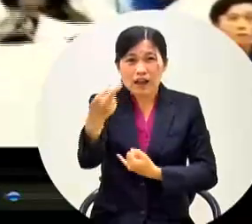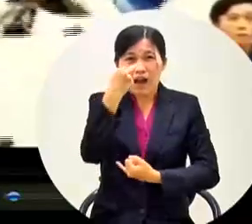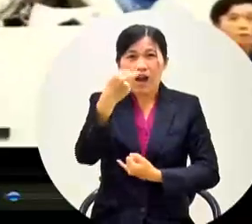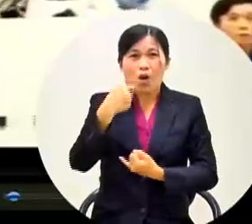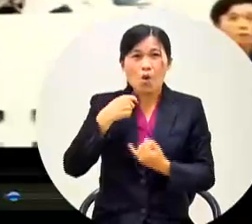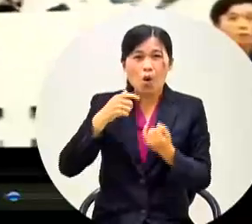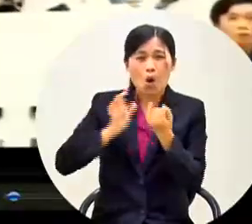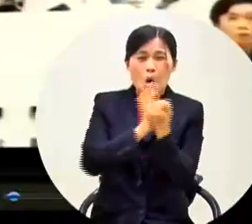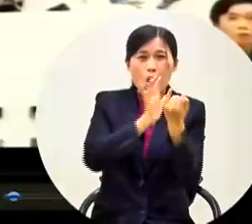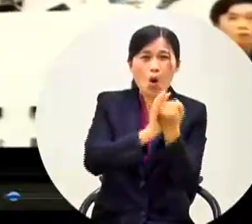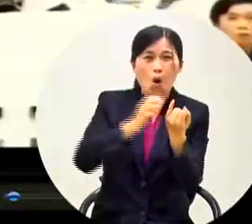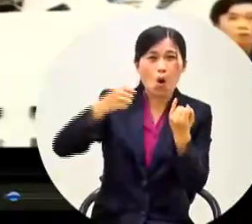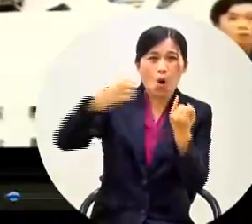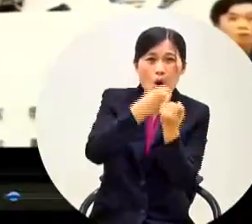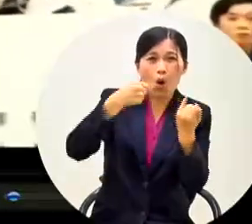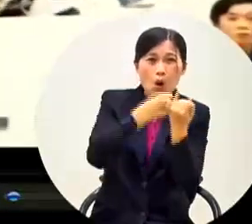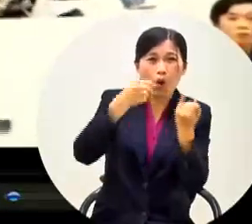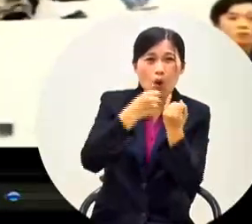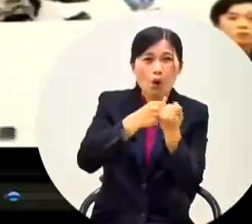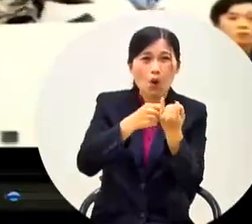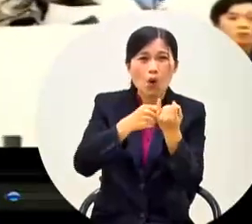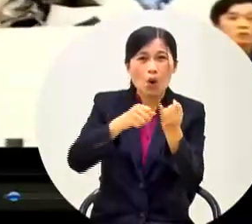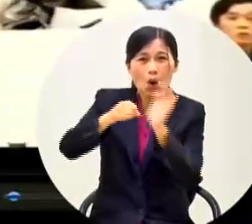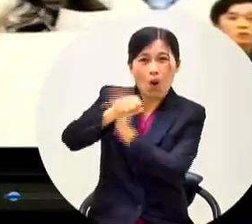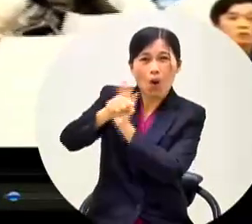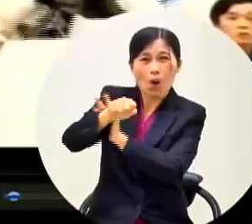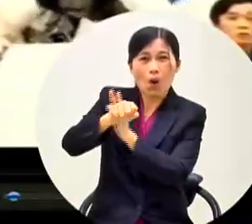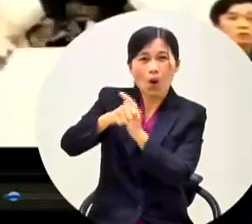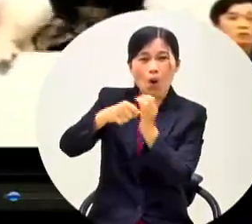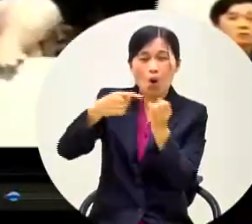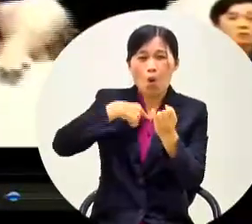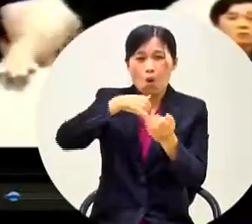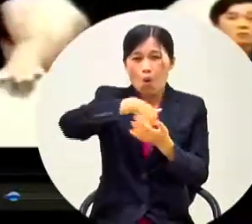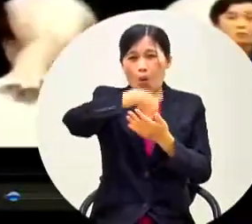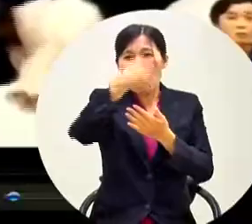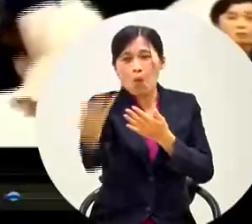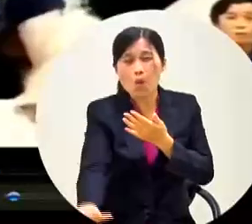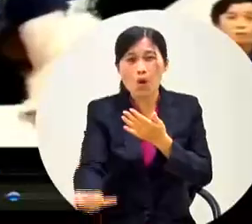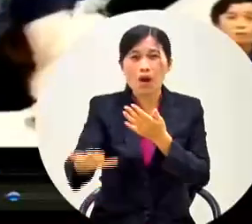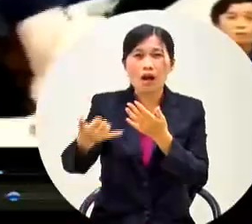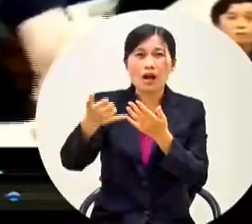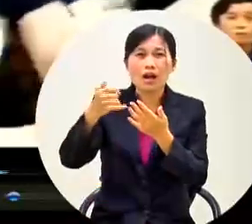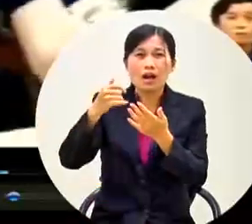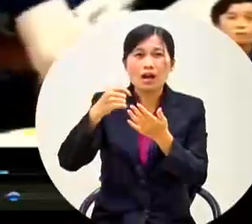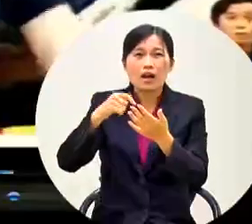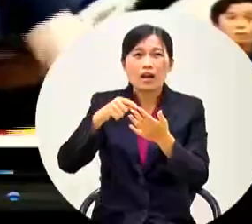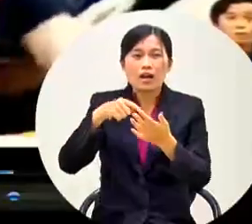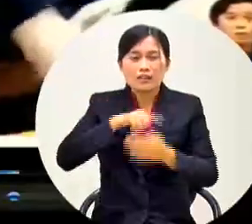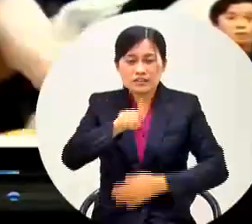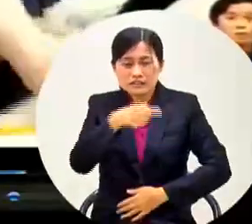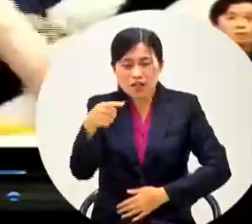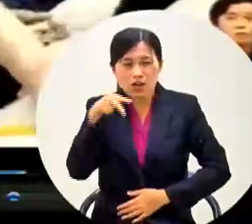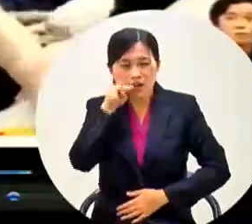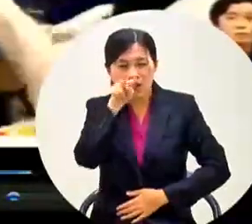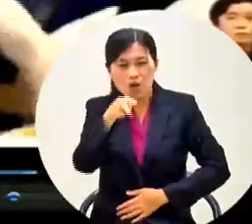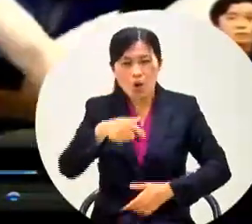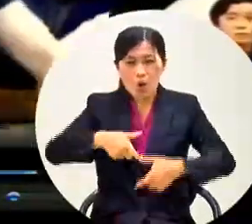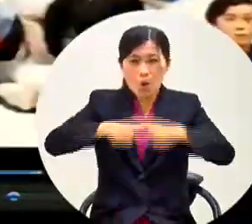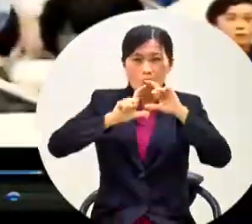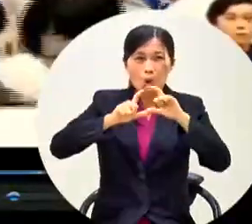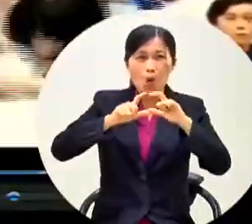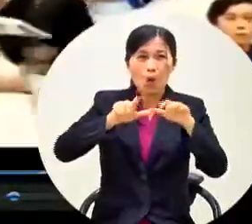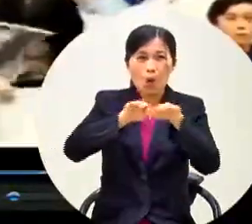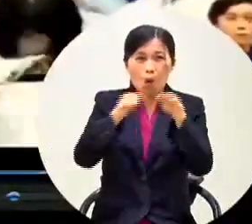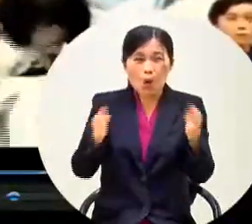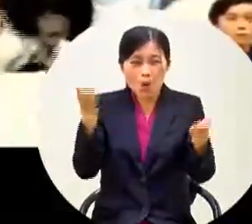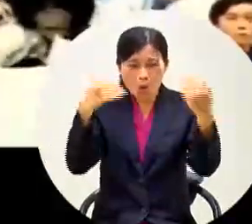台的右边摔出去了。接着我们等一下又看到。我立刻回到舞台前，想要拉开曾俊杰议员，因为